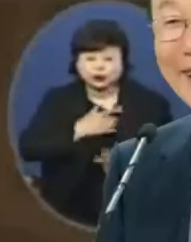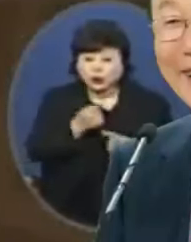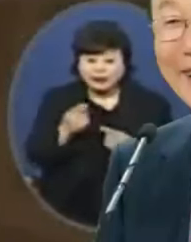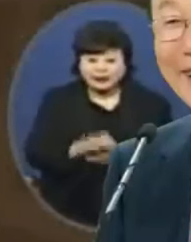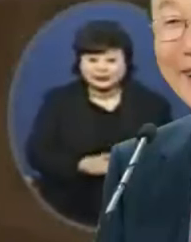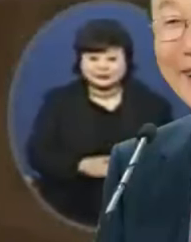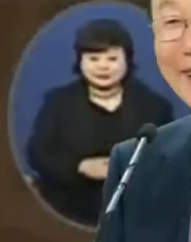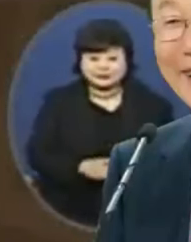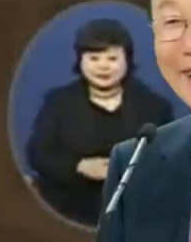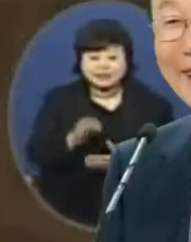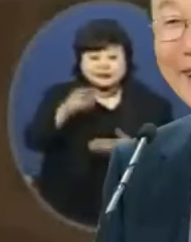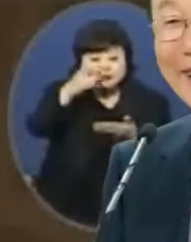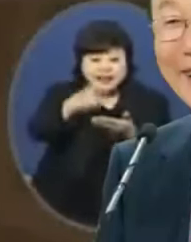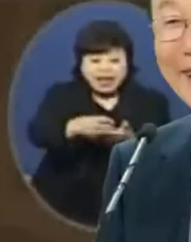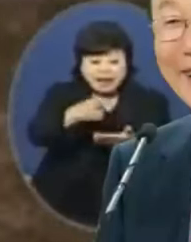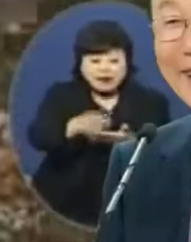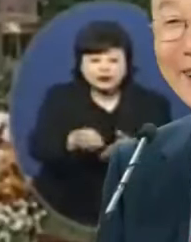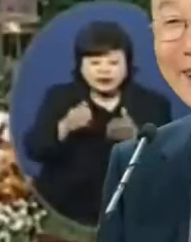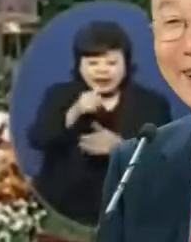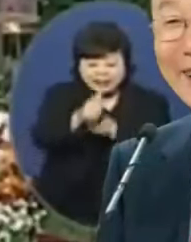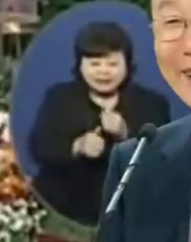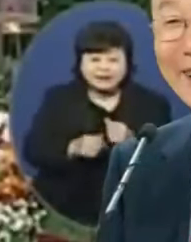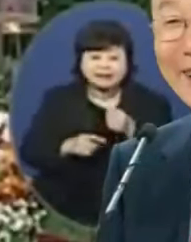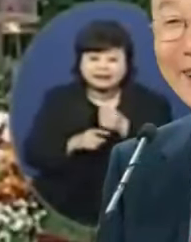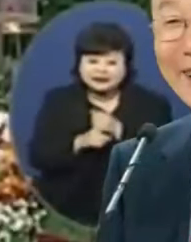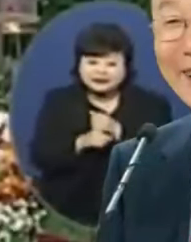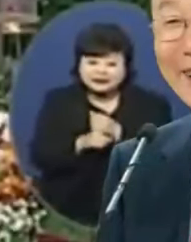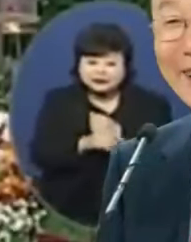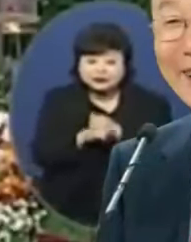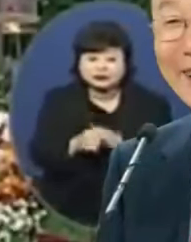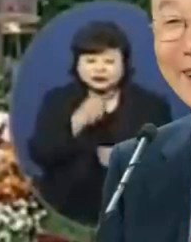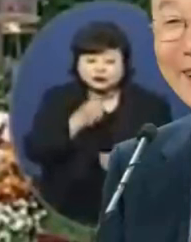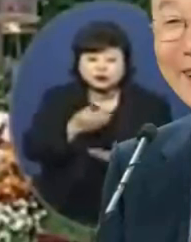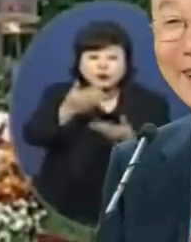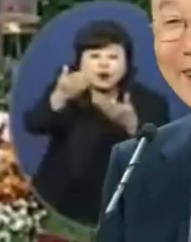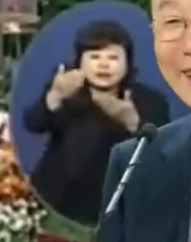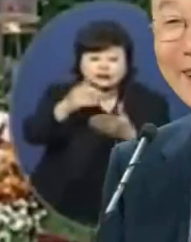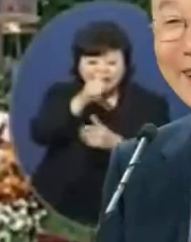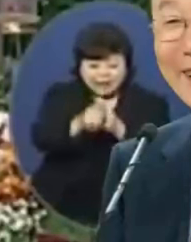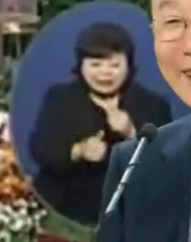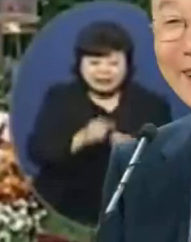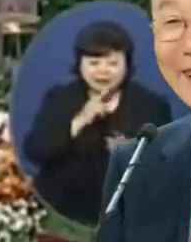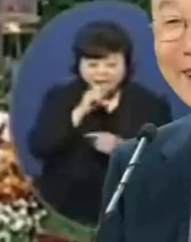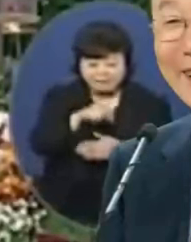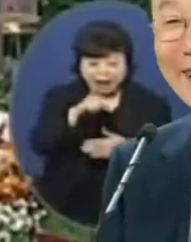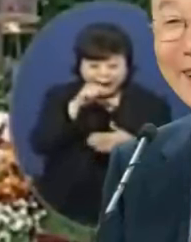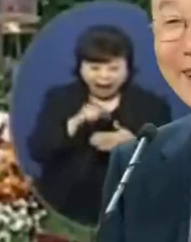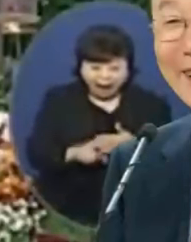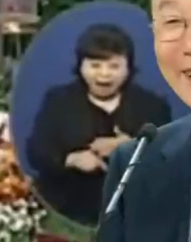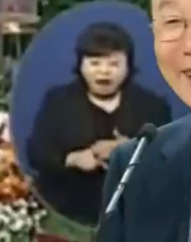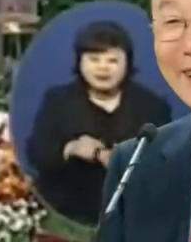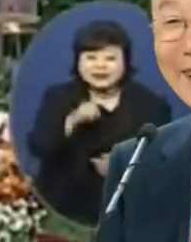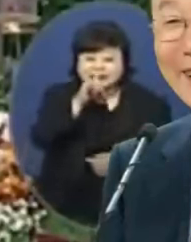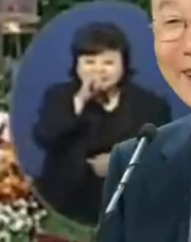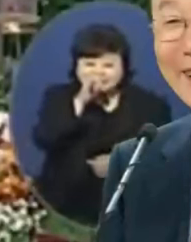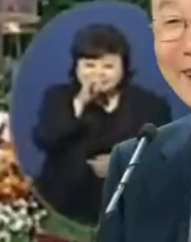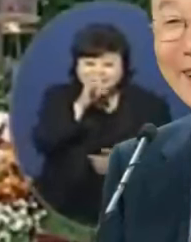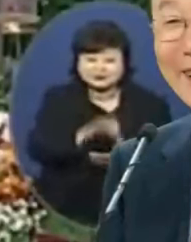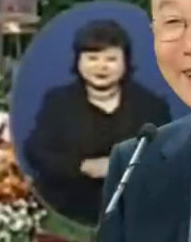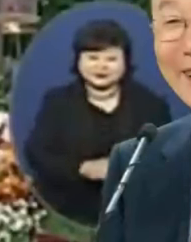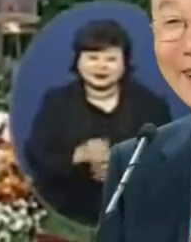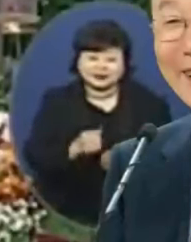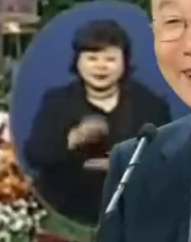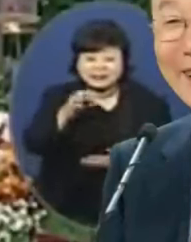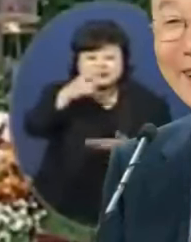말했었습니다. 십계명에는 우리를 향하신 하나님의 뜻과 우리를 축복하시려는 하나님의 마음이 담겨 있습니다.